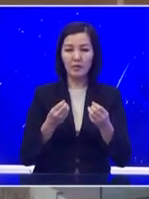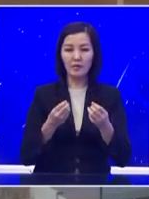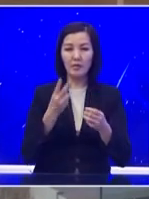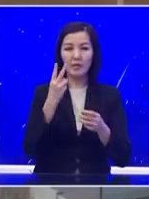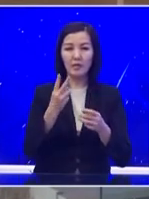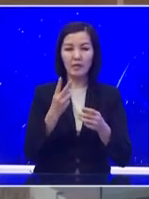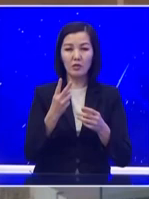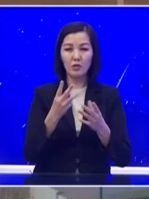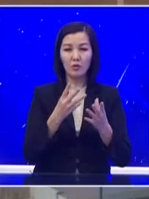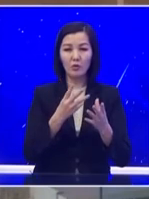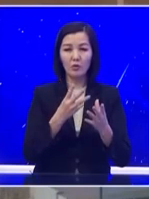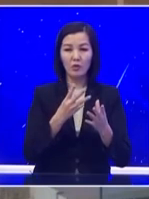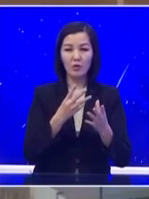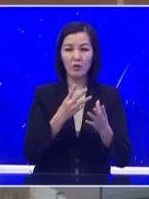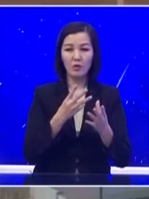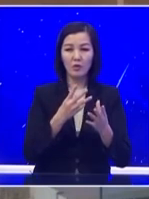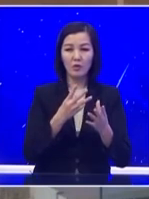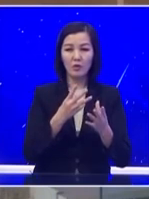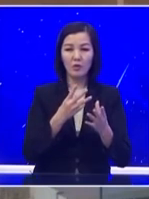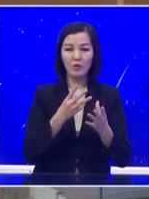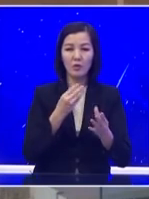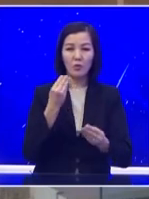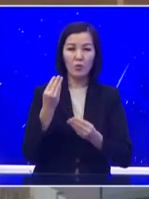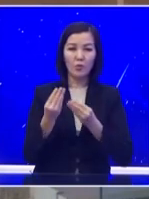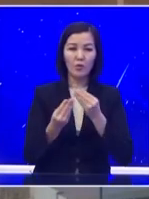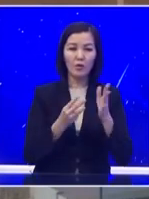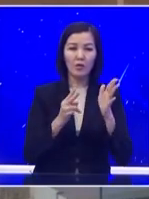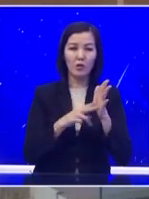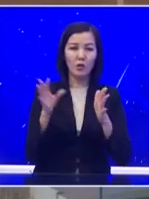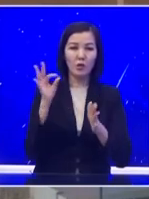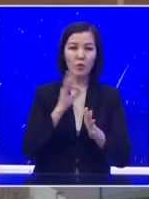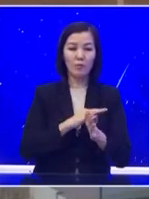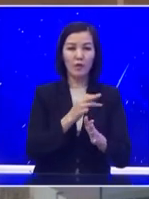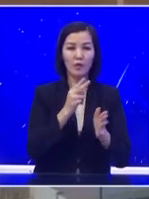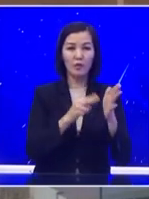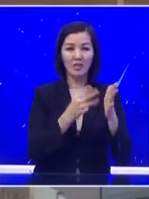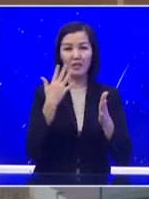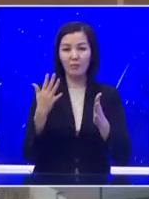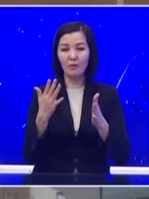Екінші период мен ананы қойды, Армения балуан партерге, содан 7 бал алып, 7-5 ұпаймен өттім.